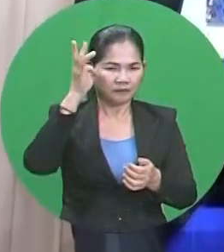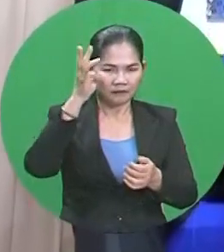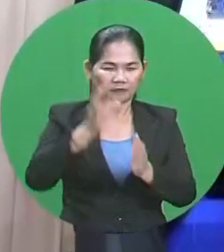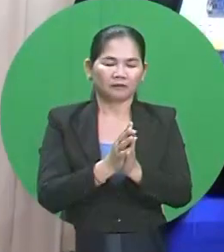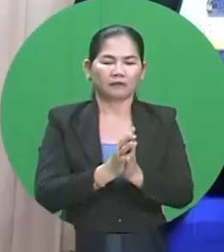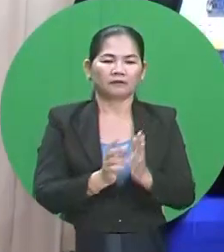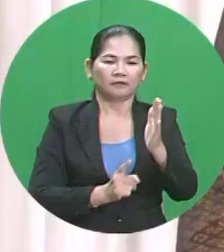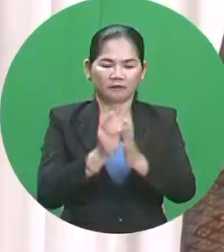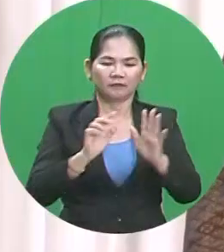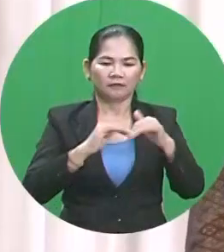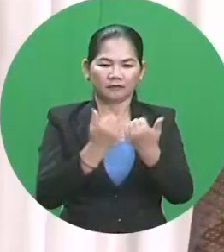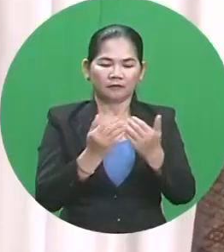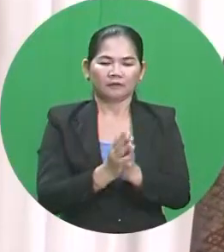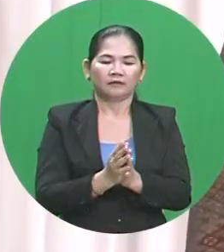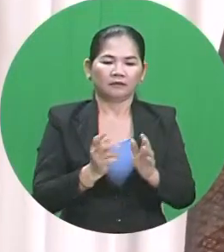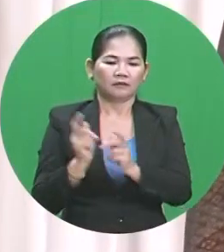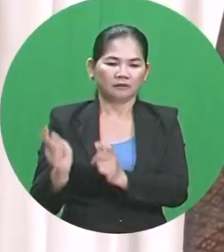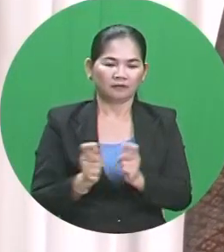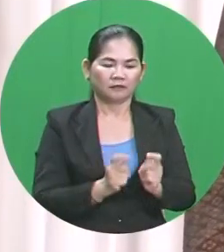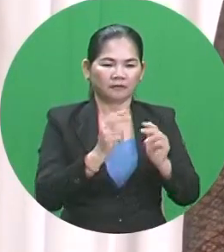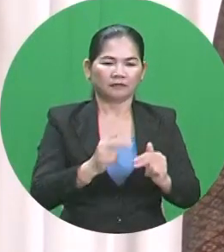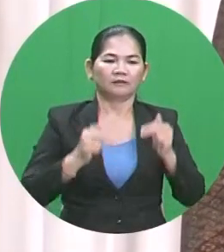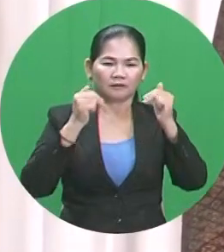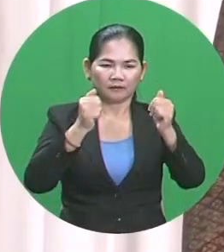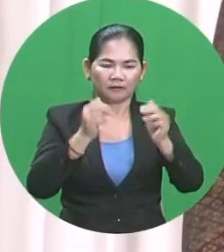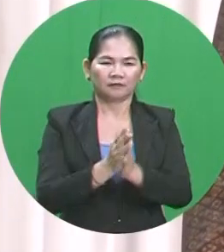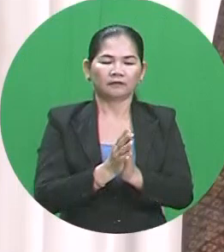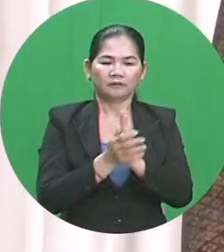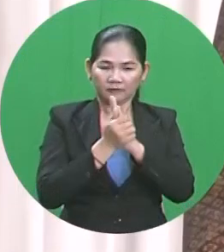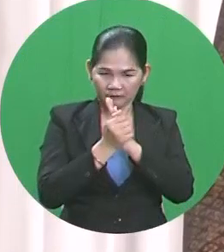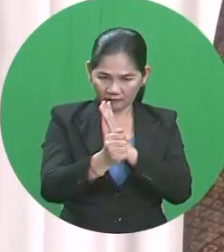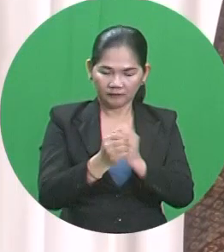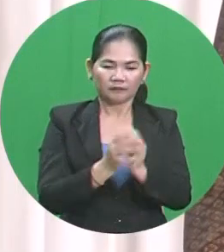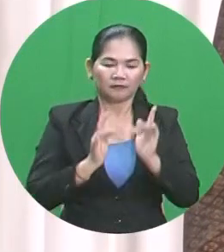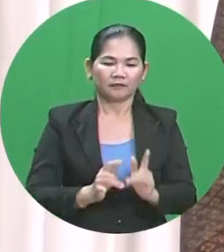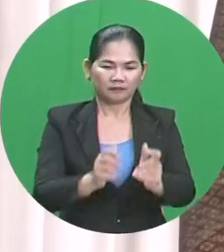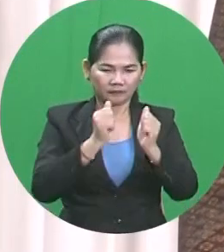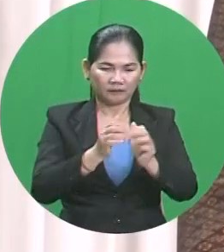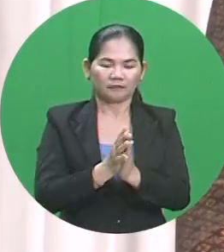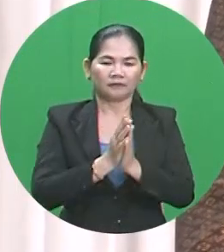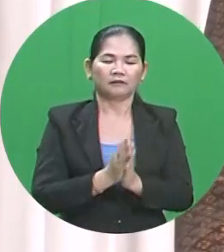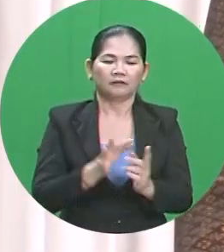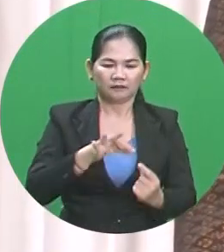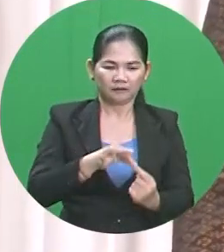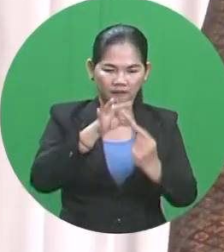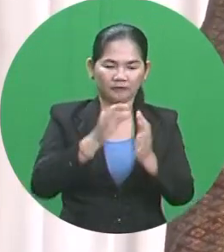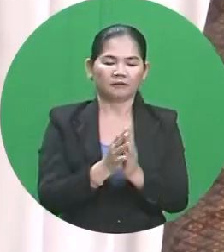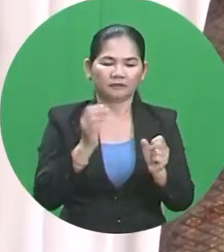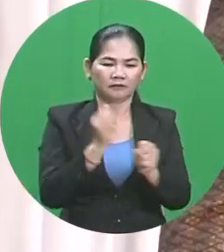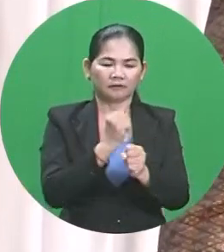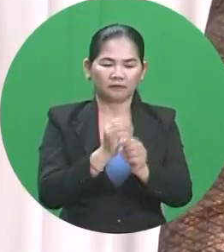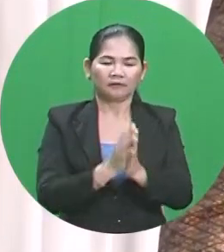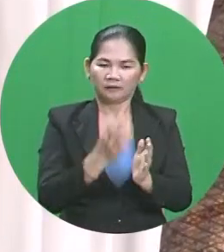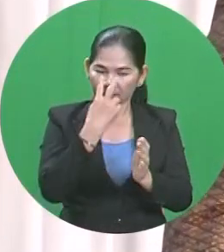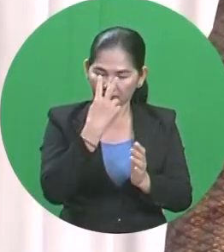អភិវឌ្ឍស្ថាប័នឲ្យក្លាយជារដ្ឋបាលទំនើបមួយប្រកបដោយសមត្ថភាពប្រសិទ្ធភាពនិងប្រសិទ្ធផលដើម្បីធ្វើជា